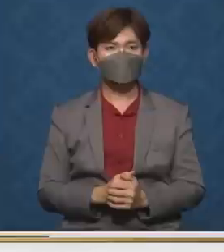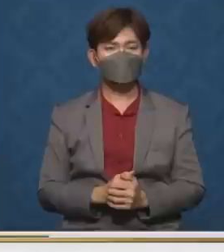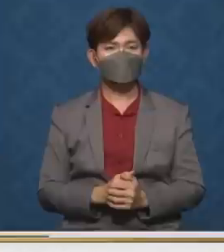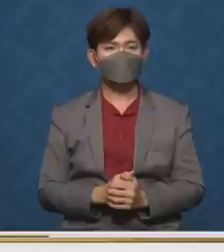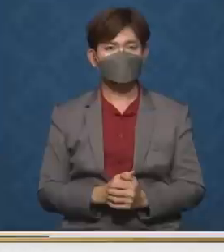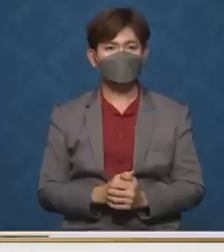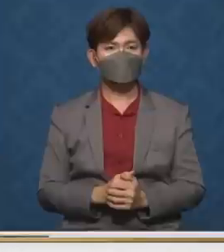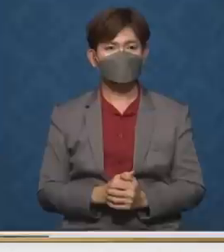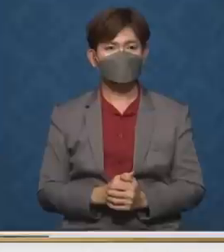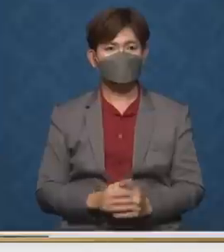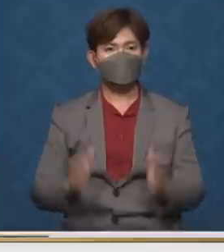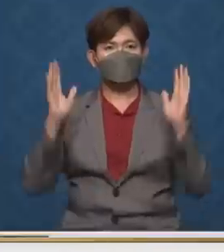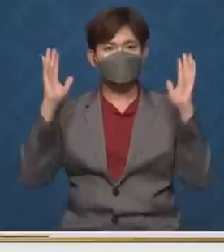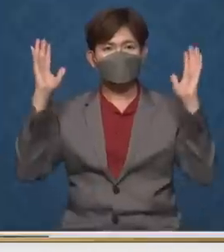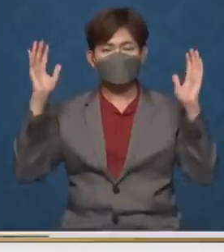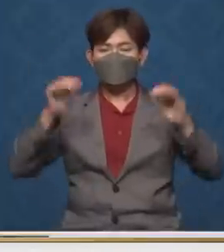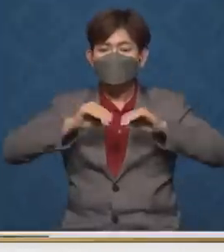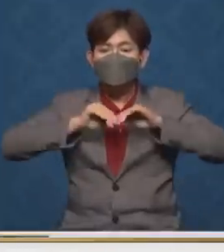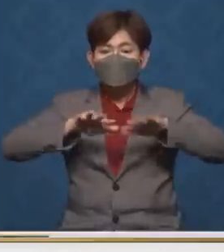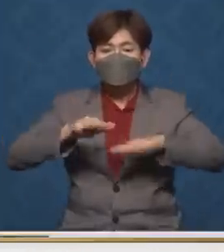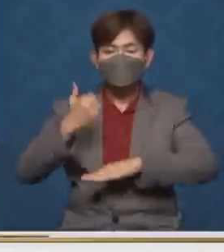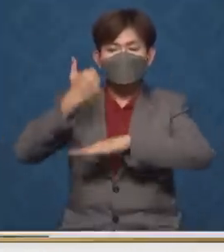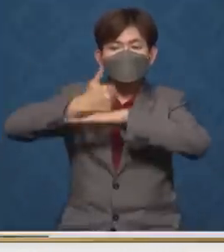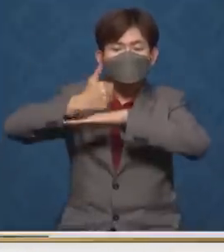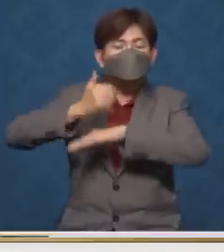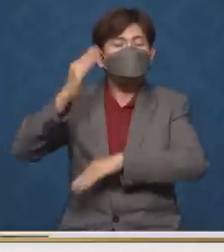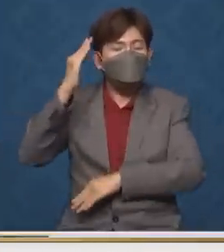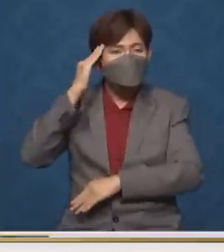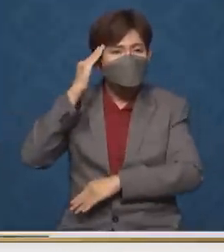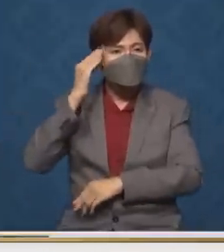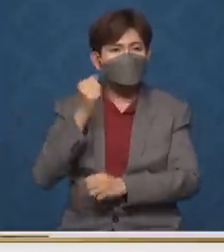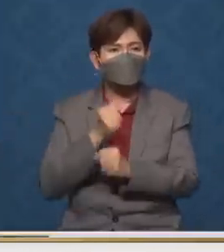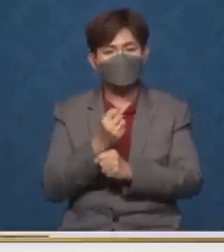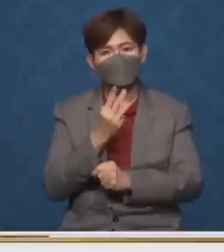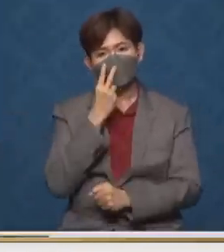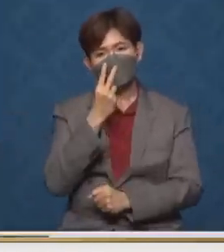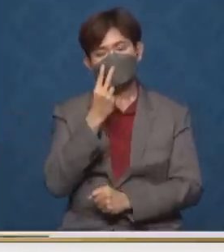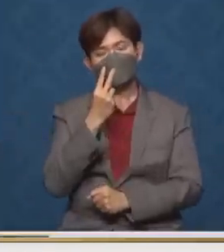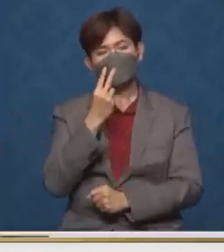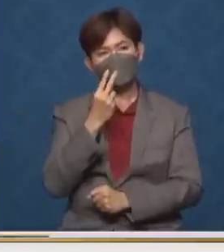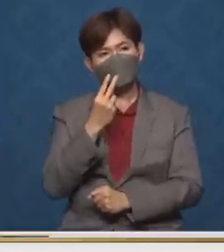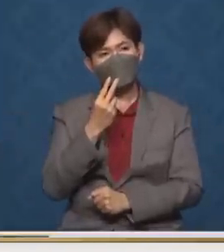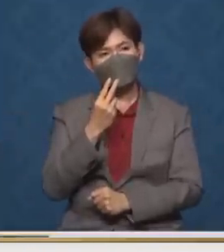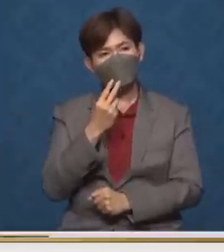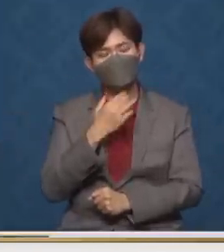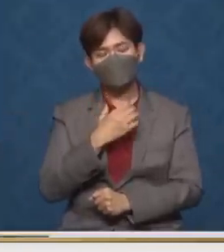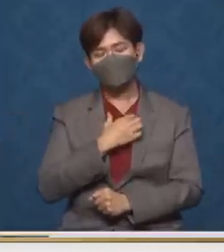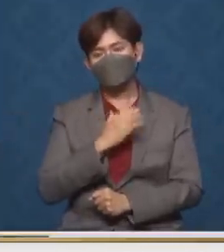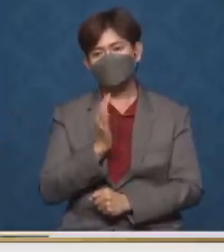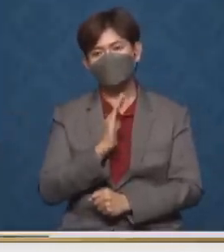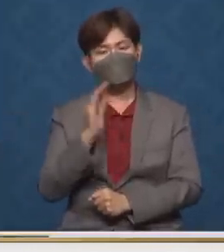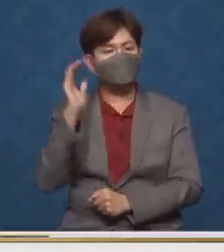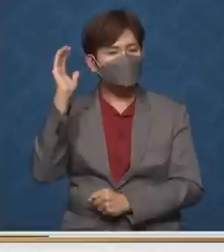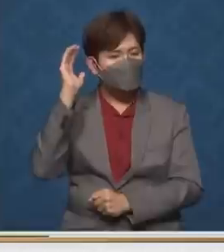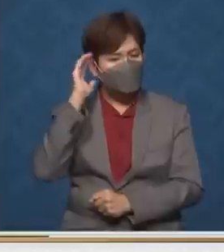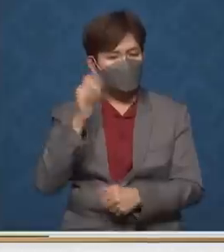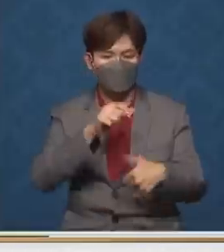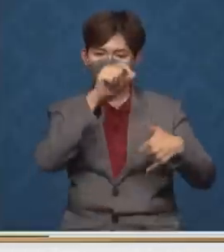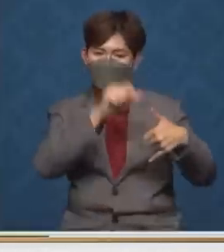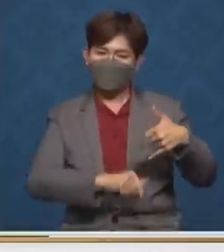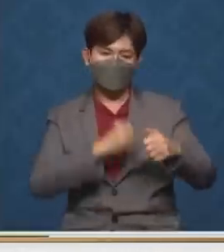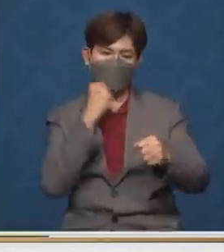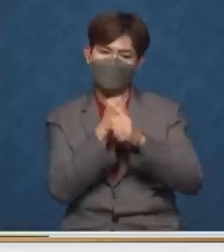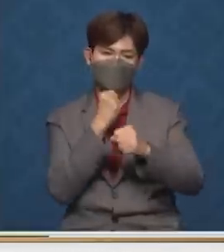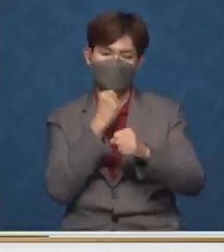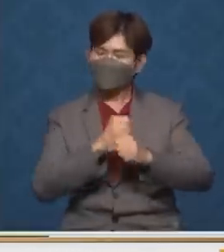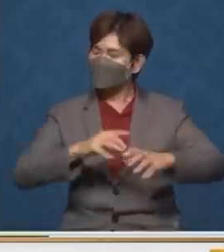มาประชาสำพั Lexผู้คำปชาของท่านได้รับเท้นอย่นี้แล้วผมไมอยากจะไว้วางใจผถเอกประยุจัโ